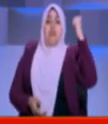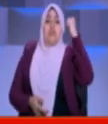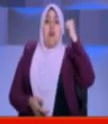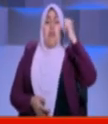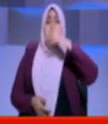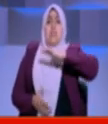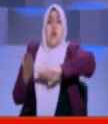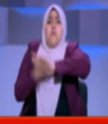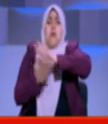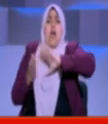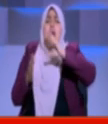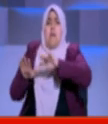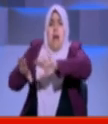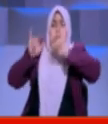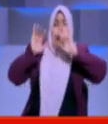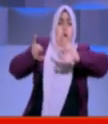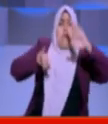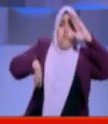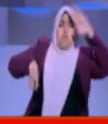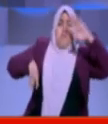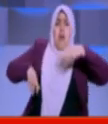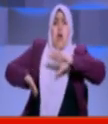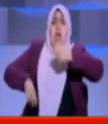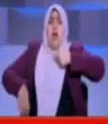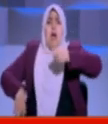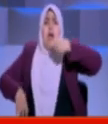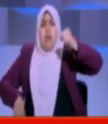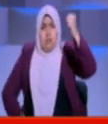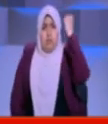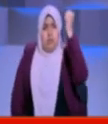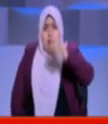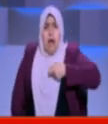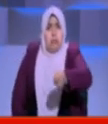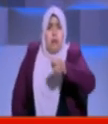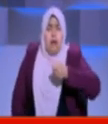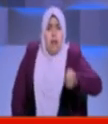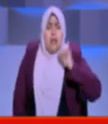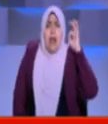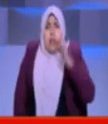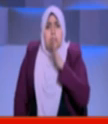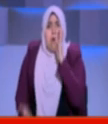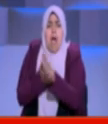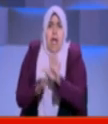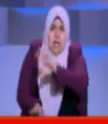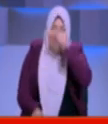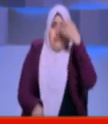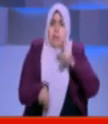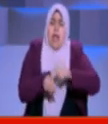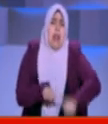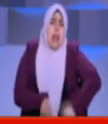ملفات من وراء قتل المتظاهرين، صدقني سوف المتظاهرين وكل أبناء الشعب العراقي يصفق ويرفع عليه